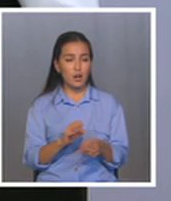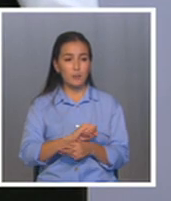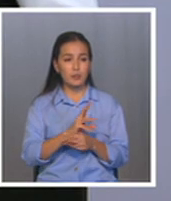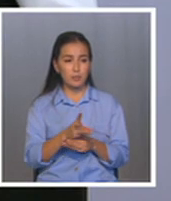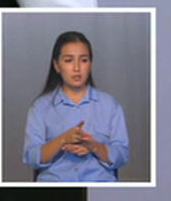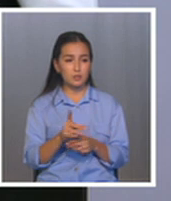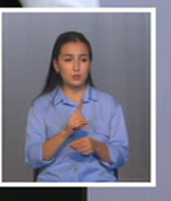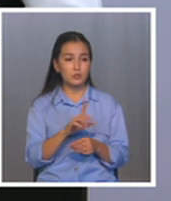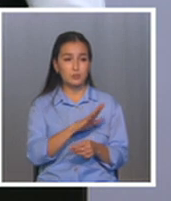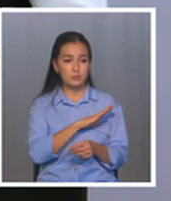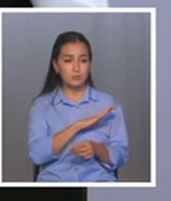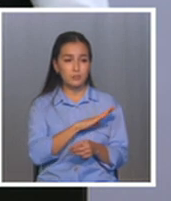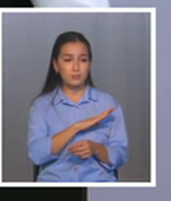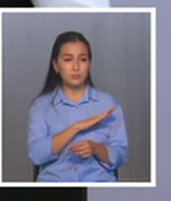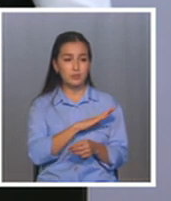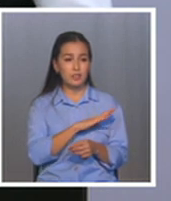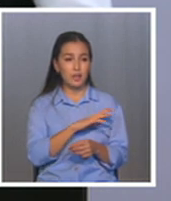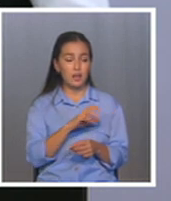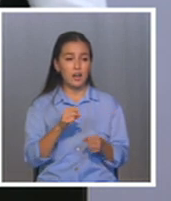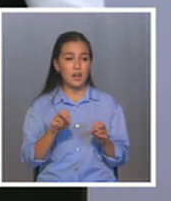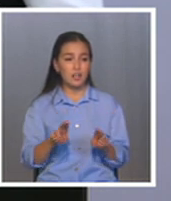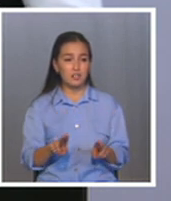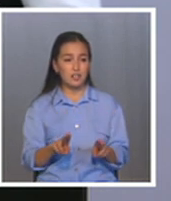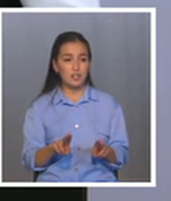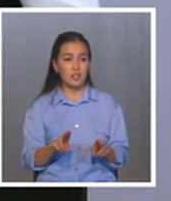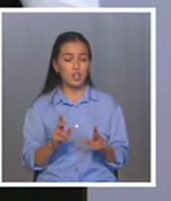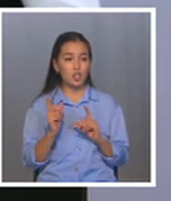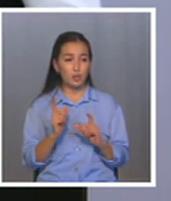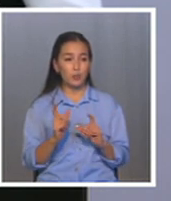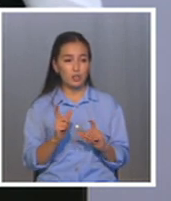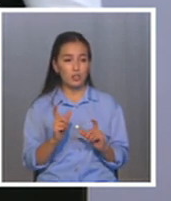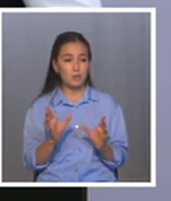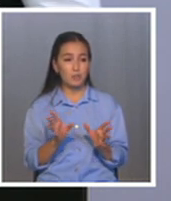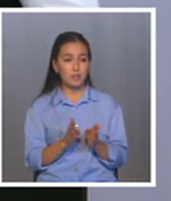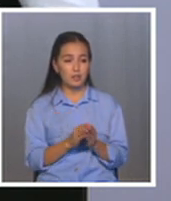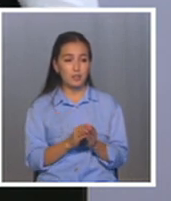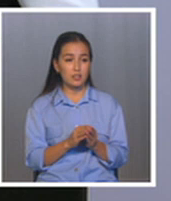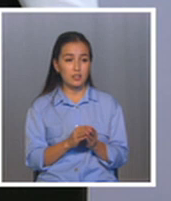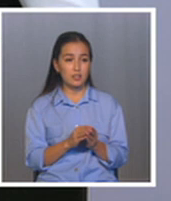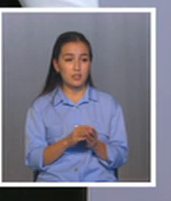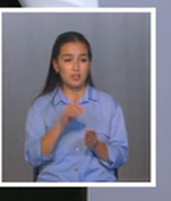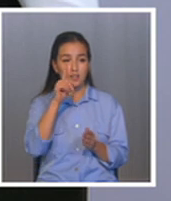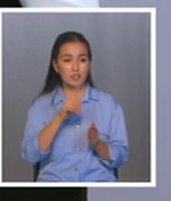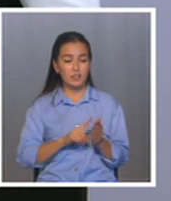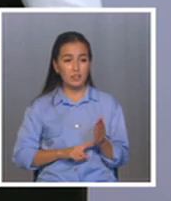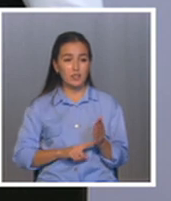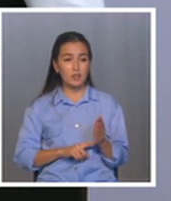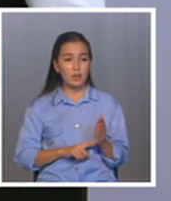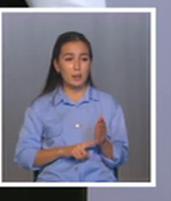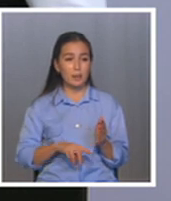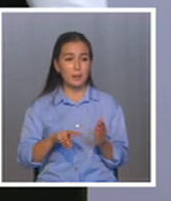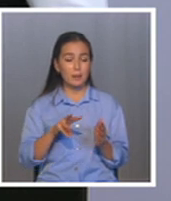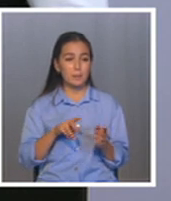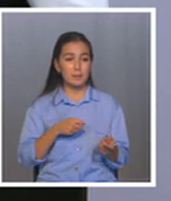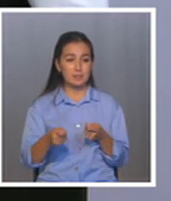ету үшін арнайы керуеншілер мен діни миссияларға